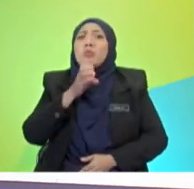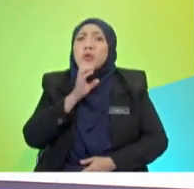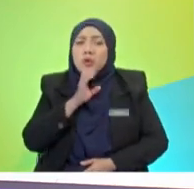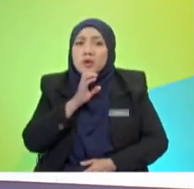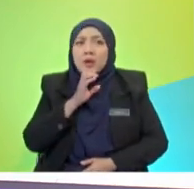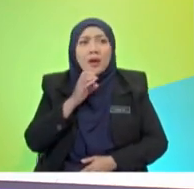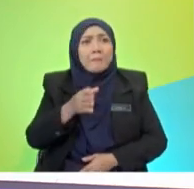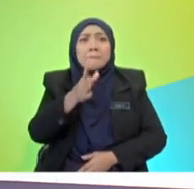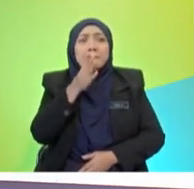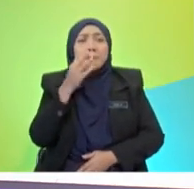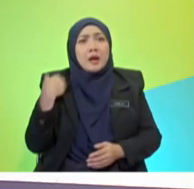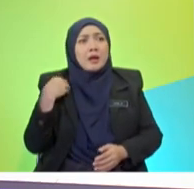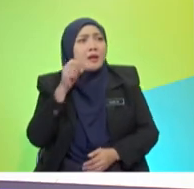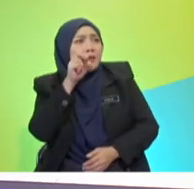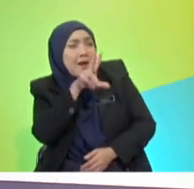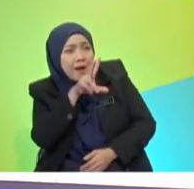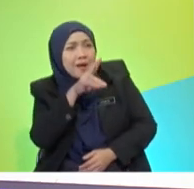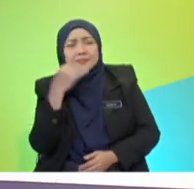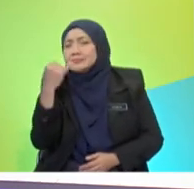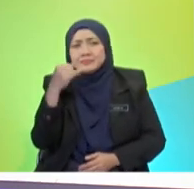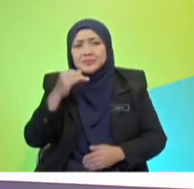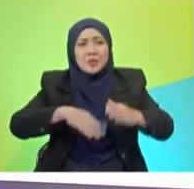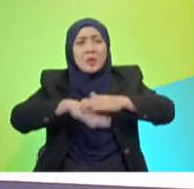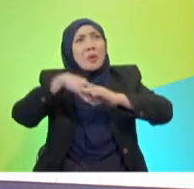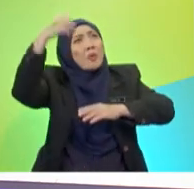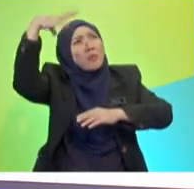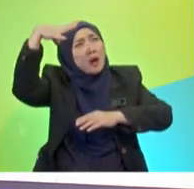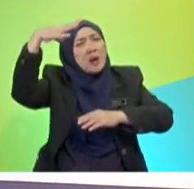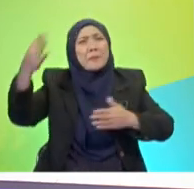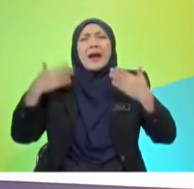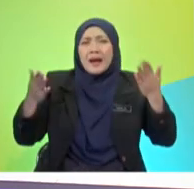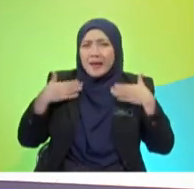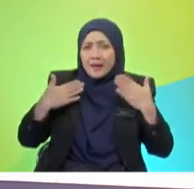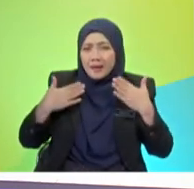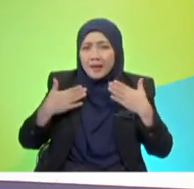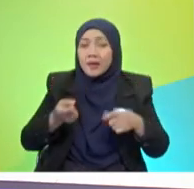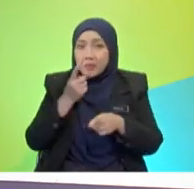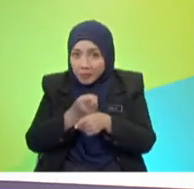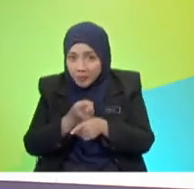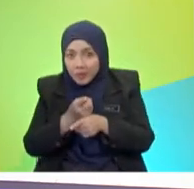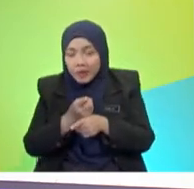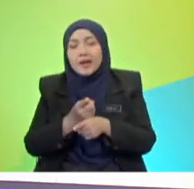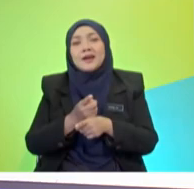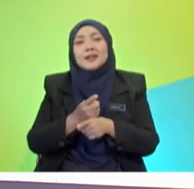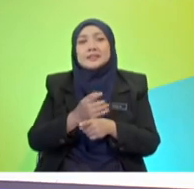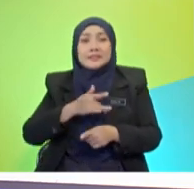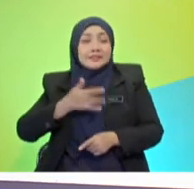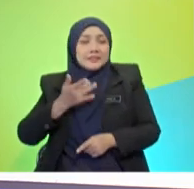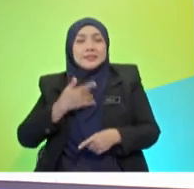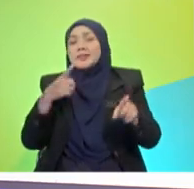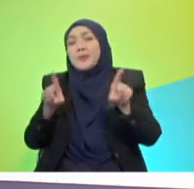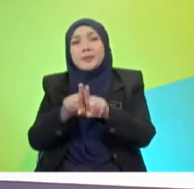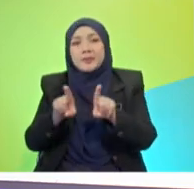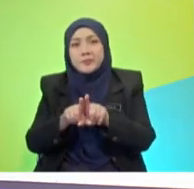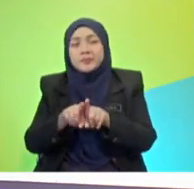panas. Itu sebenarnya kita dah meramal tanpa kita sedari. Jadi inilah situasi-situasi yang murid